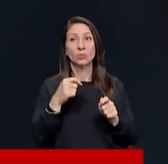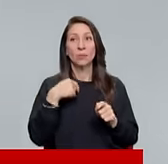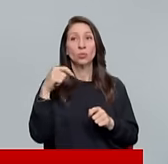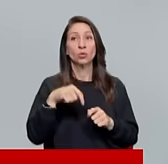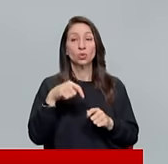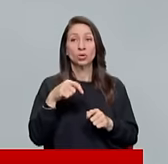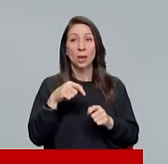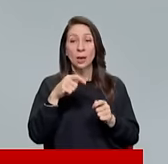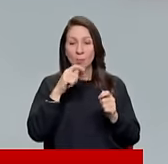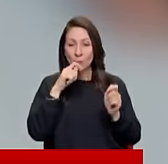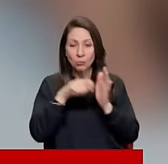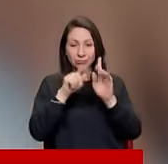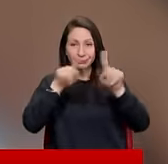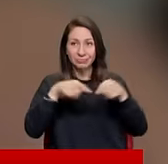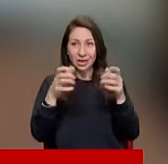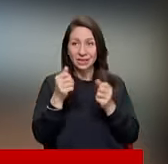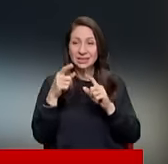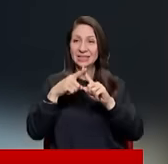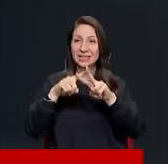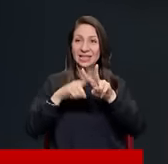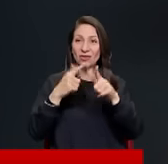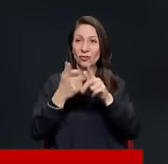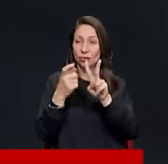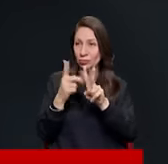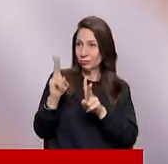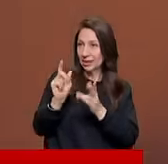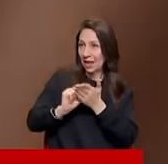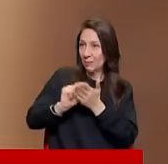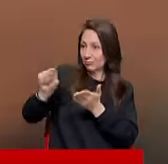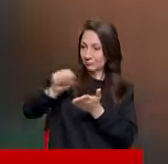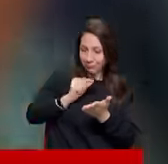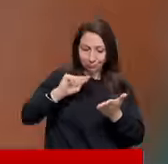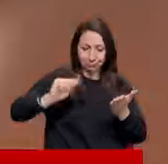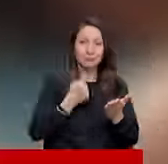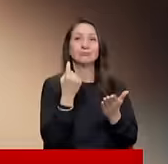bugün mazbatamı alırken Tayfun Kahraman'ın kalemiyle imzaladım.